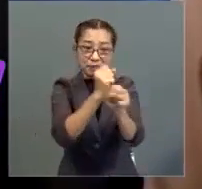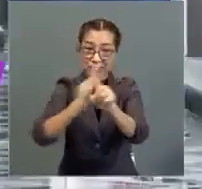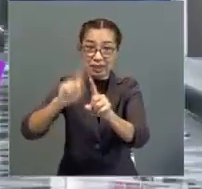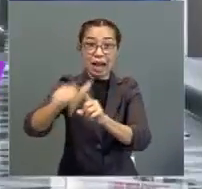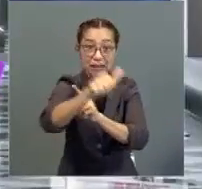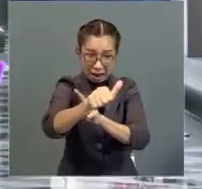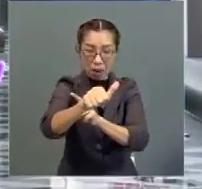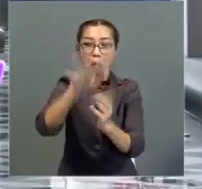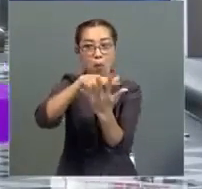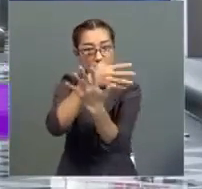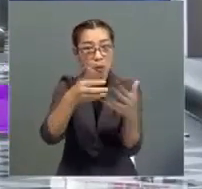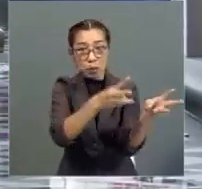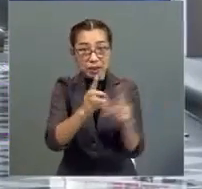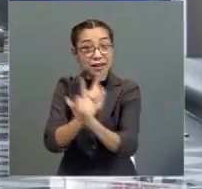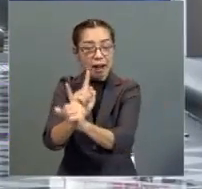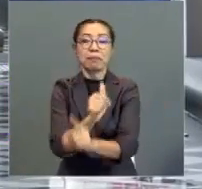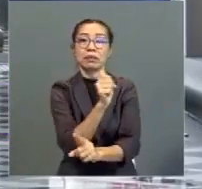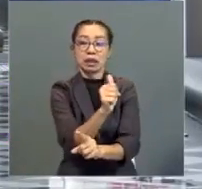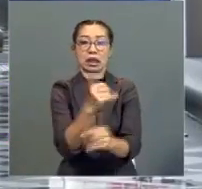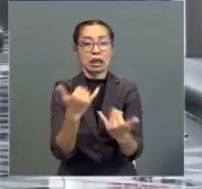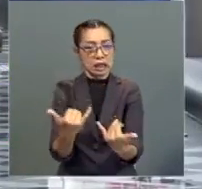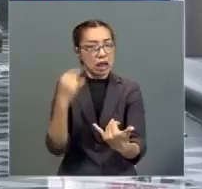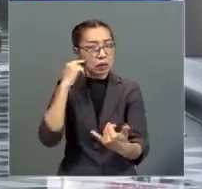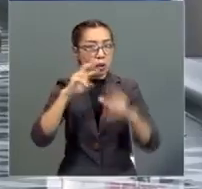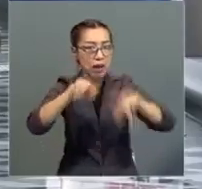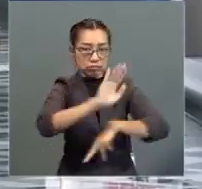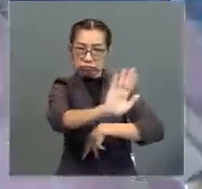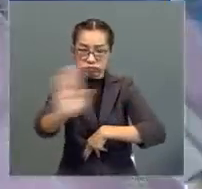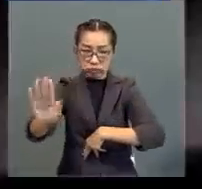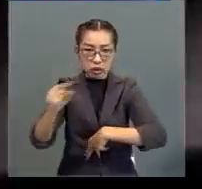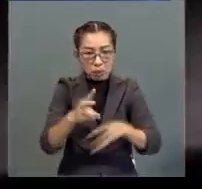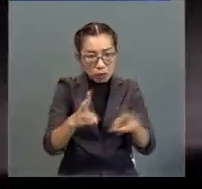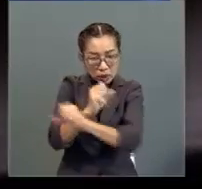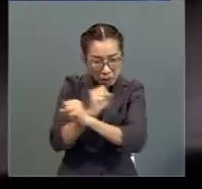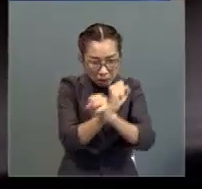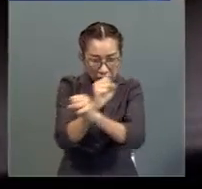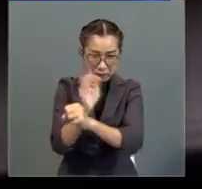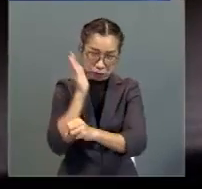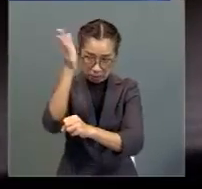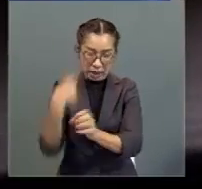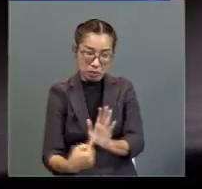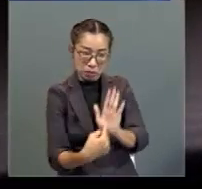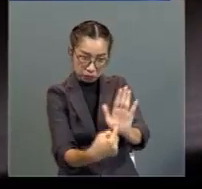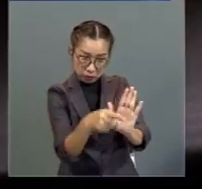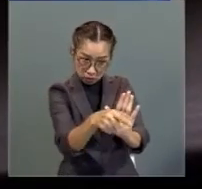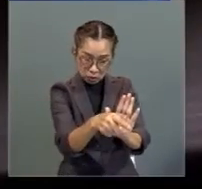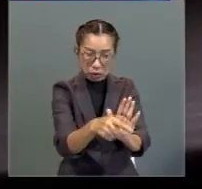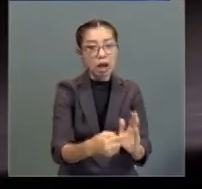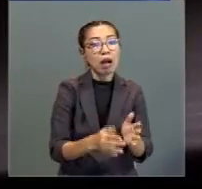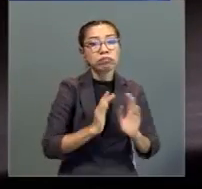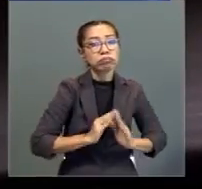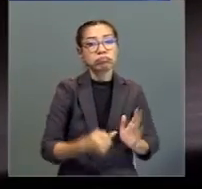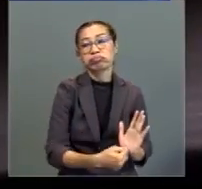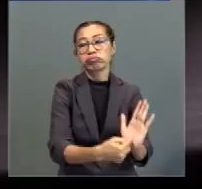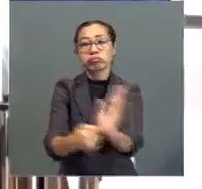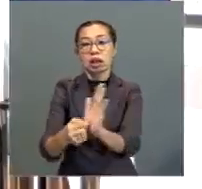รวบรวมแนวทางปฏิบัติในการป้องกันของผู้ประกอบการเพื่อนำมาเป็นตัวอย่างให้กับผู้ประกอบการอื่นๆนำไปปฏิบัติท